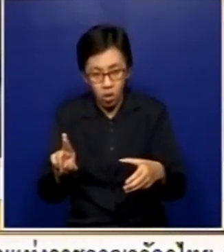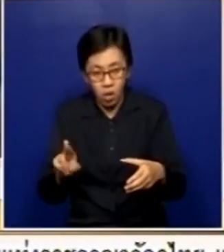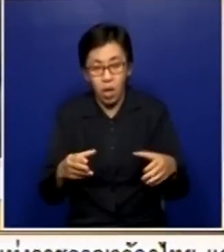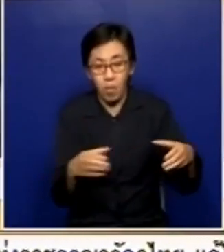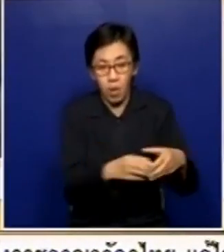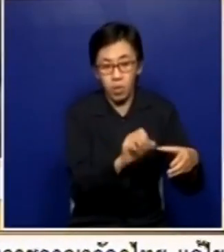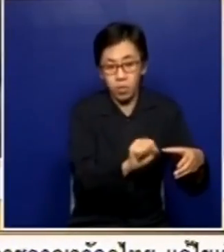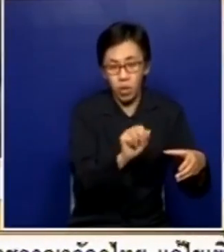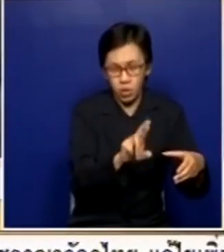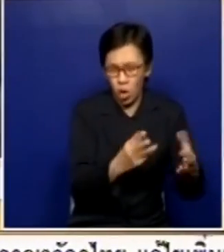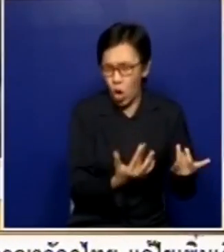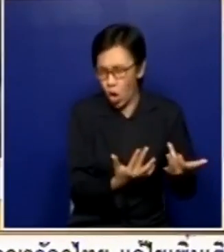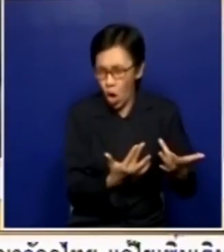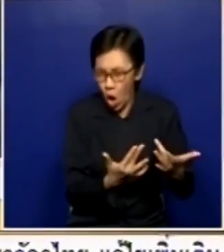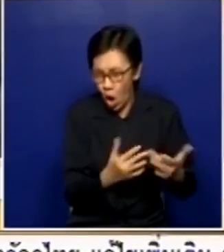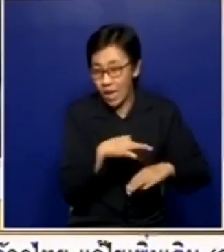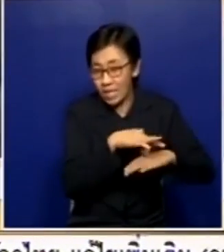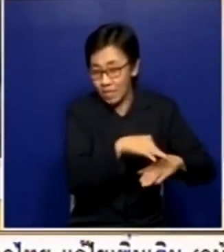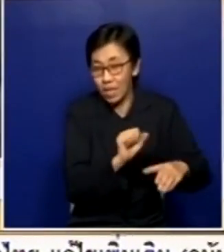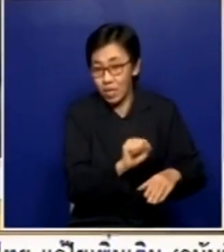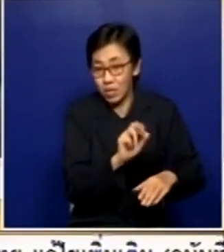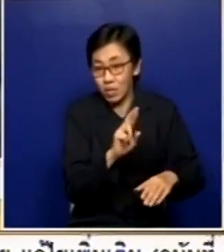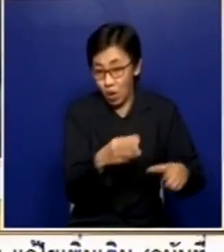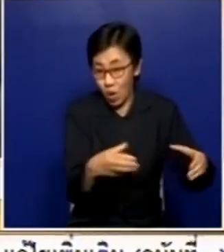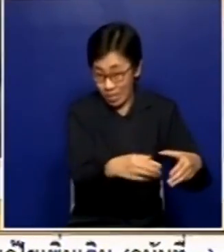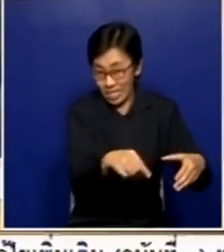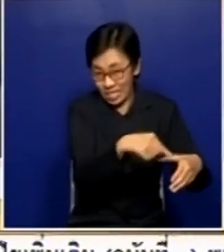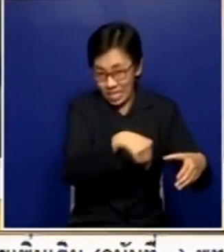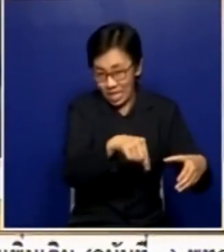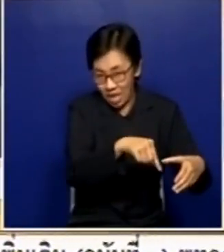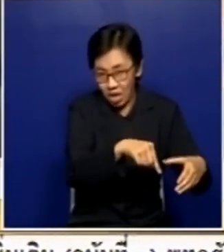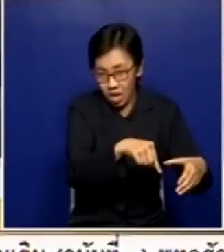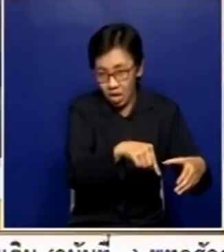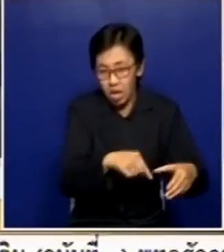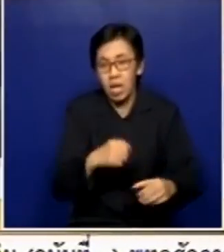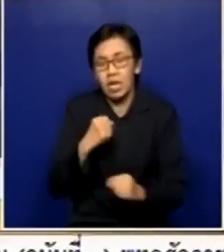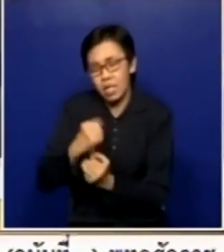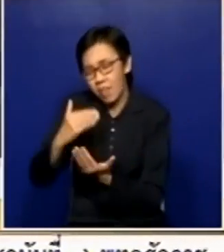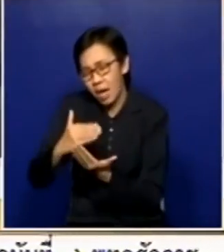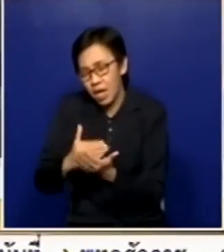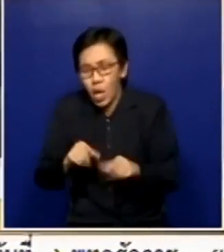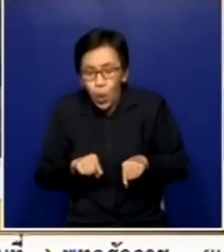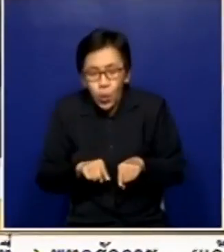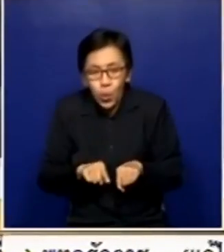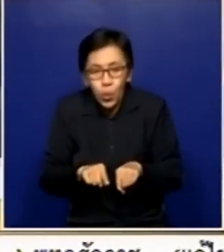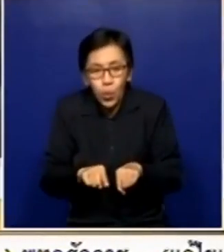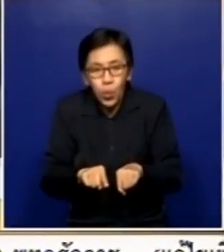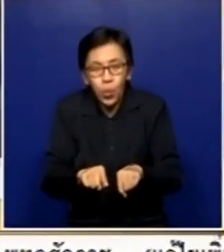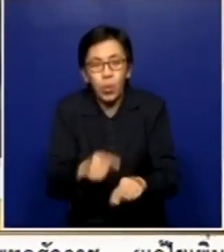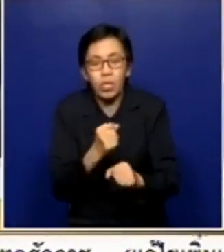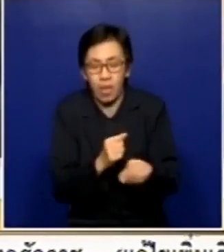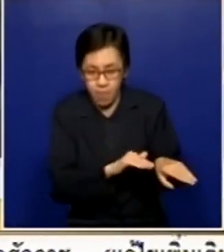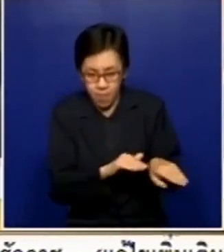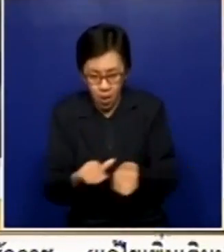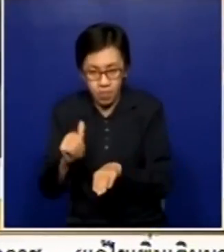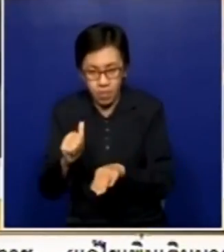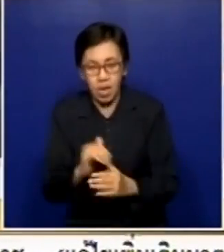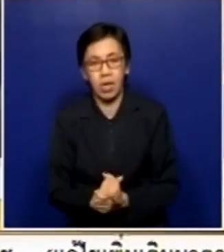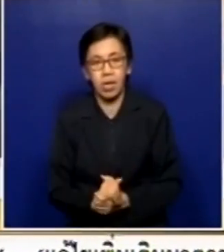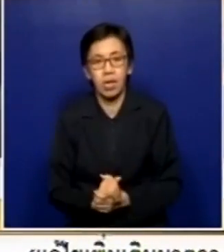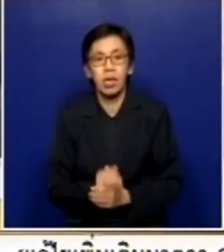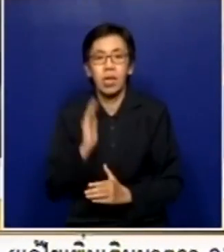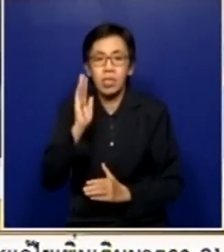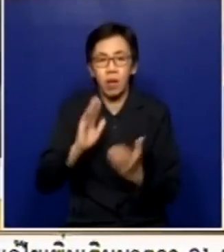นั้นมีการทำลายละอย่างจะทำให้ไม่ใช่ไทยเป็น